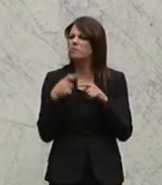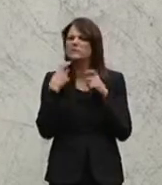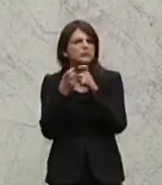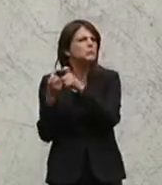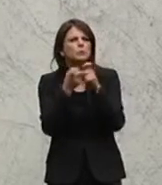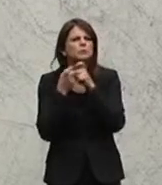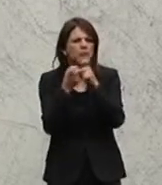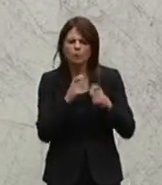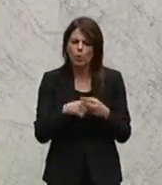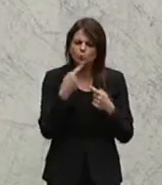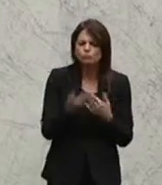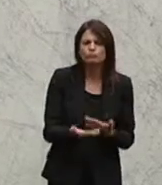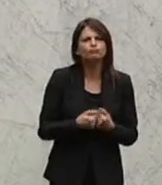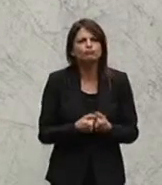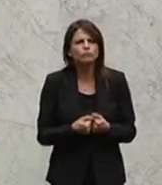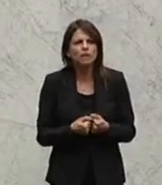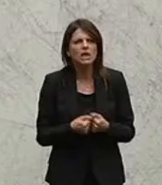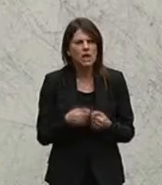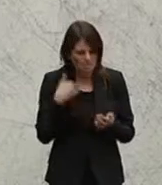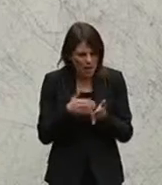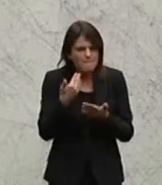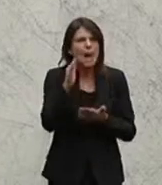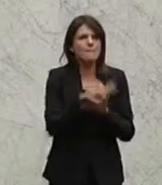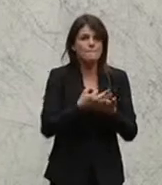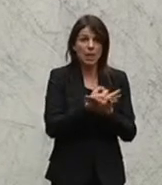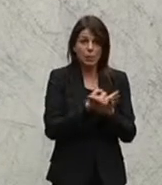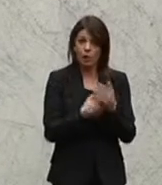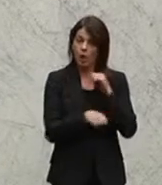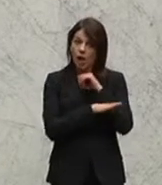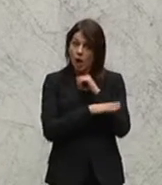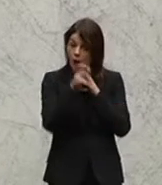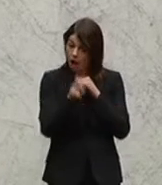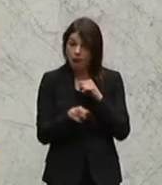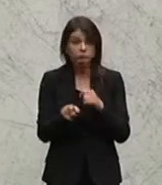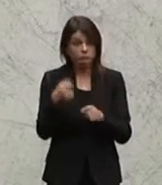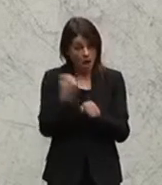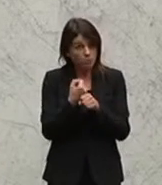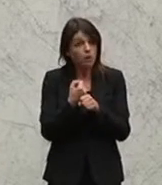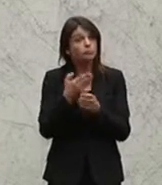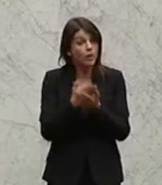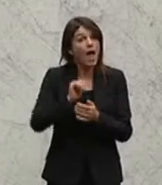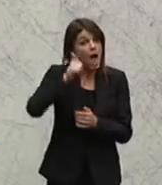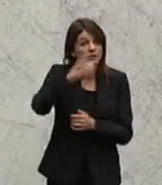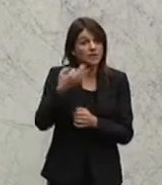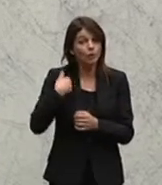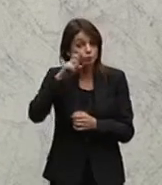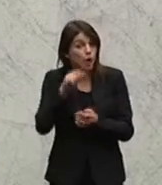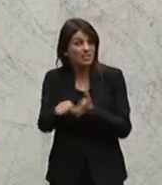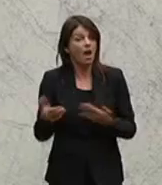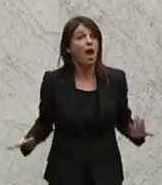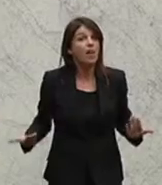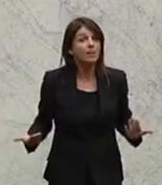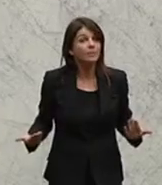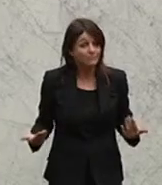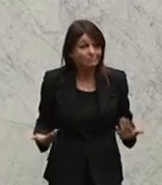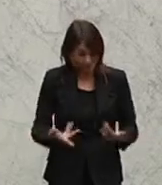wird oder dargestellt wird, mehr Bildung. Na, ein Lehrling zahlt vom ersten Tag bereits wieder Steuern. Wir müssen wissen, die sind